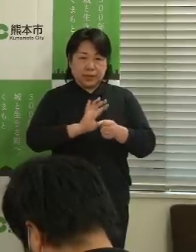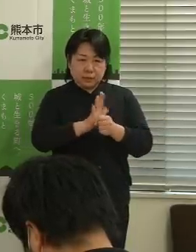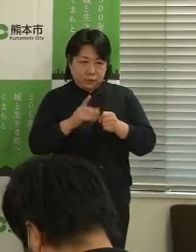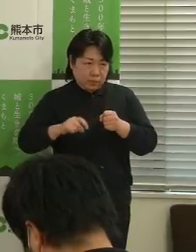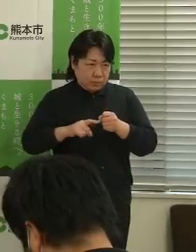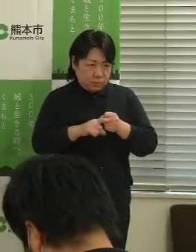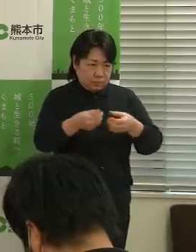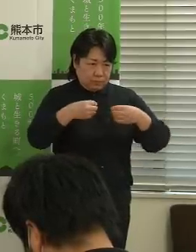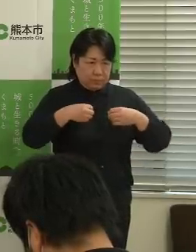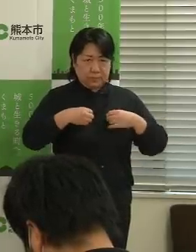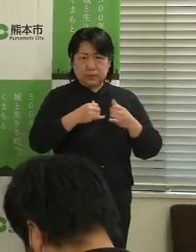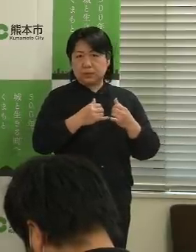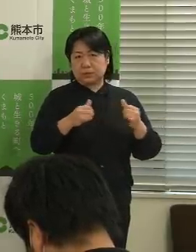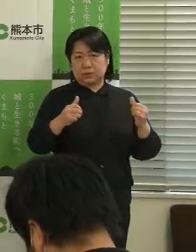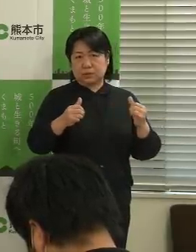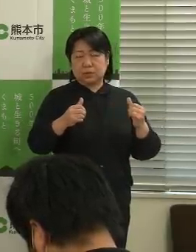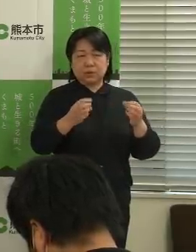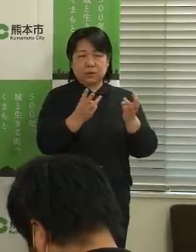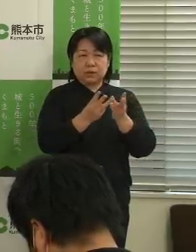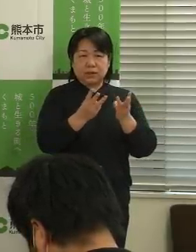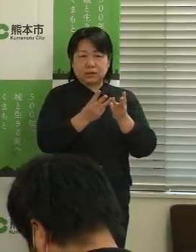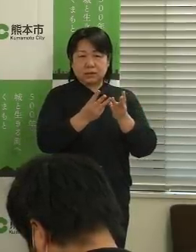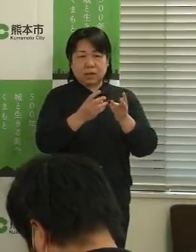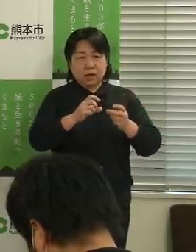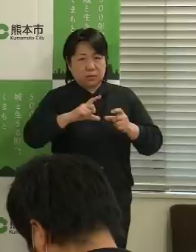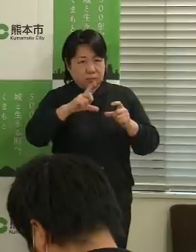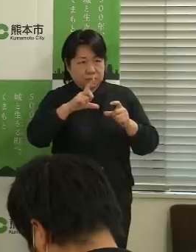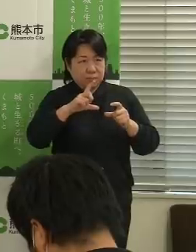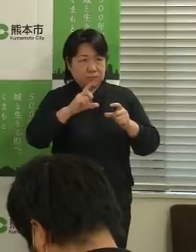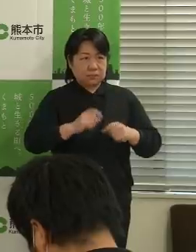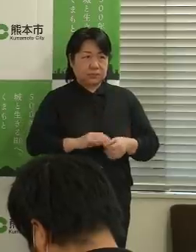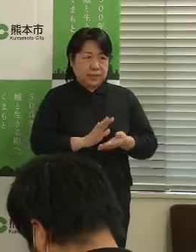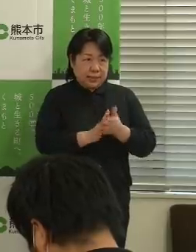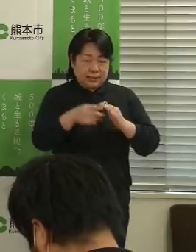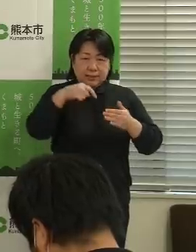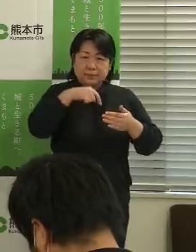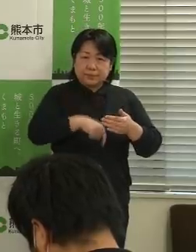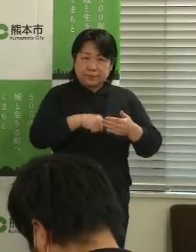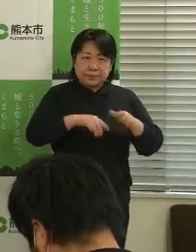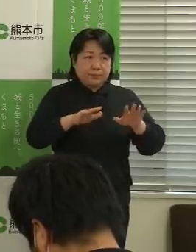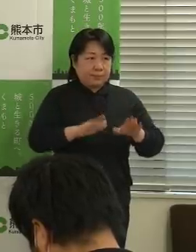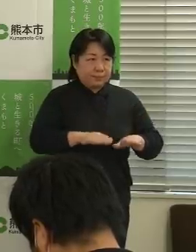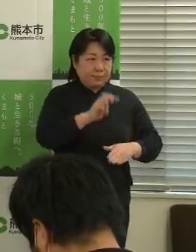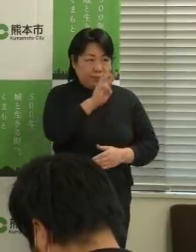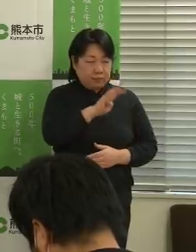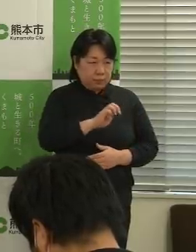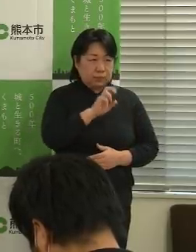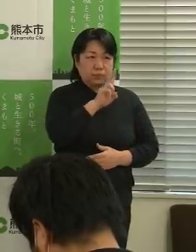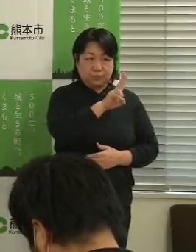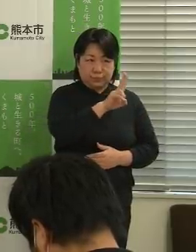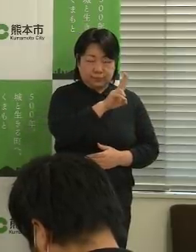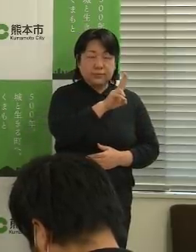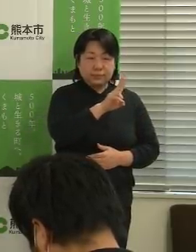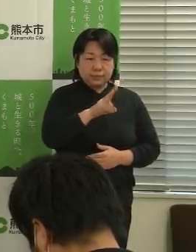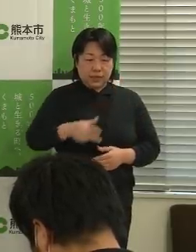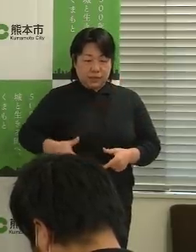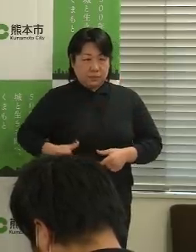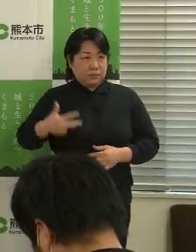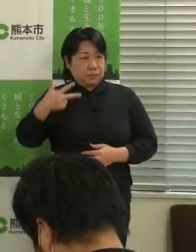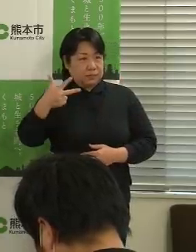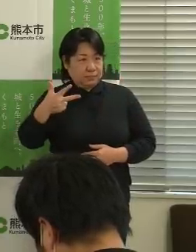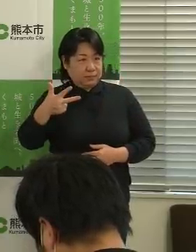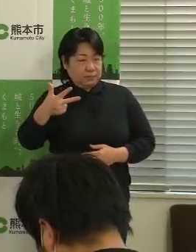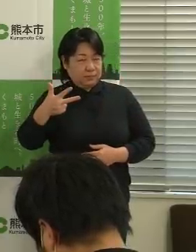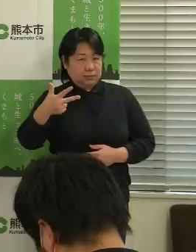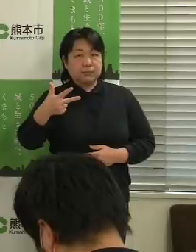の感染者が急増をしておりますが、県内では現時点で42例、本市におきまし